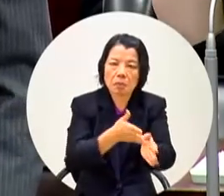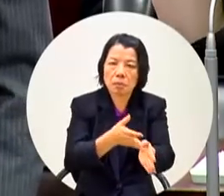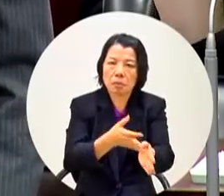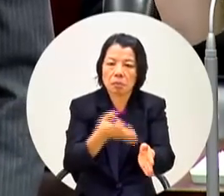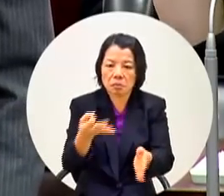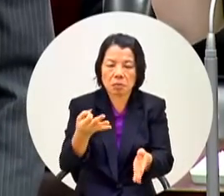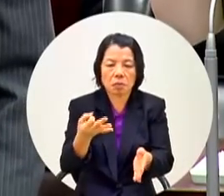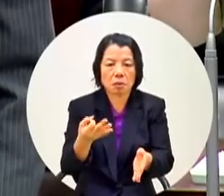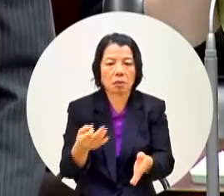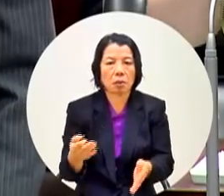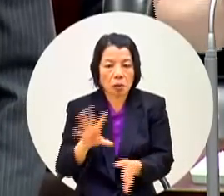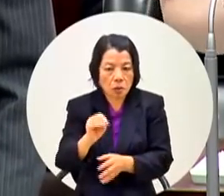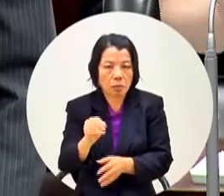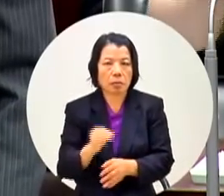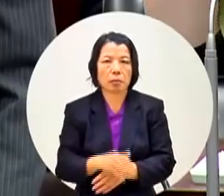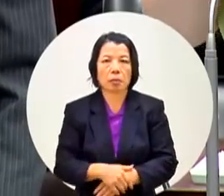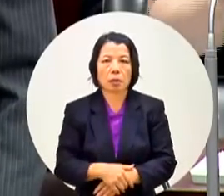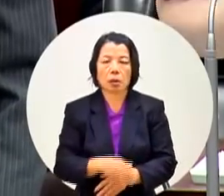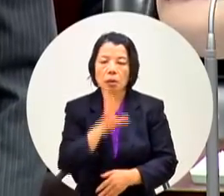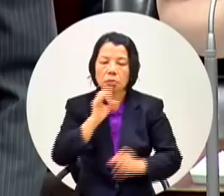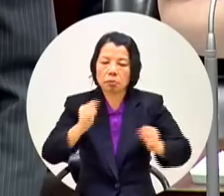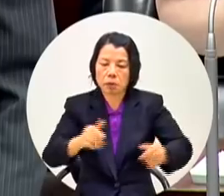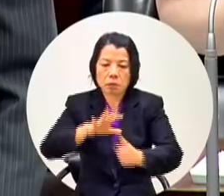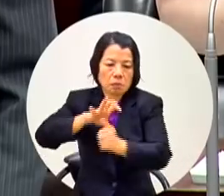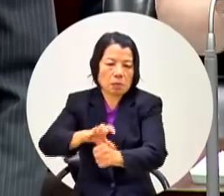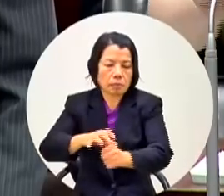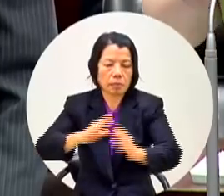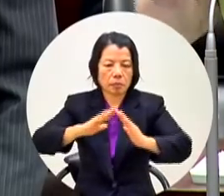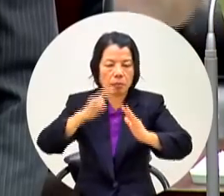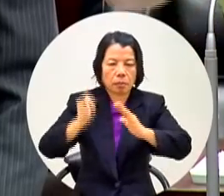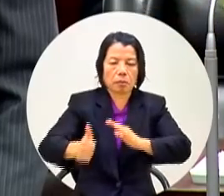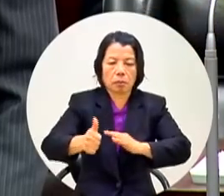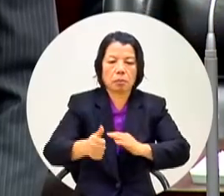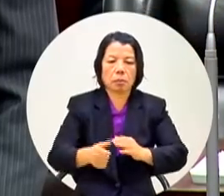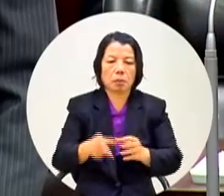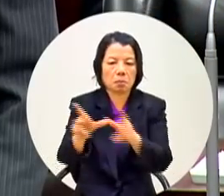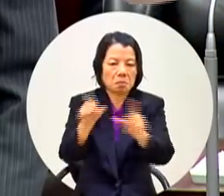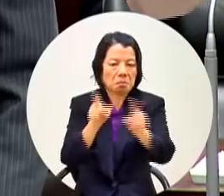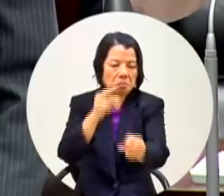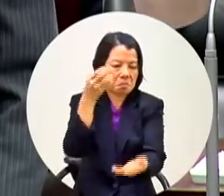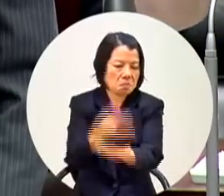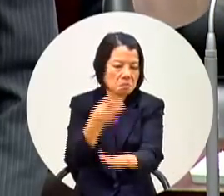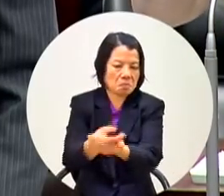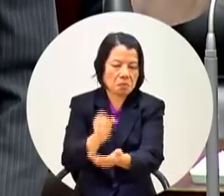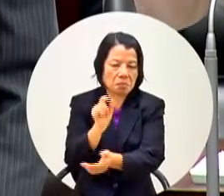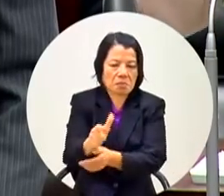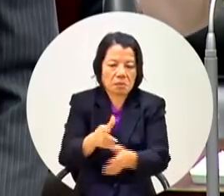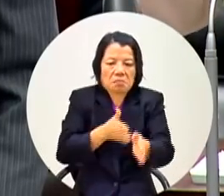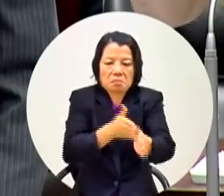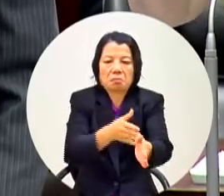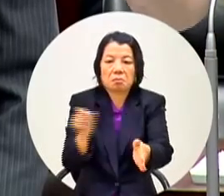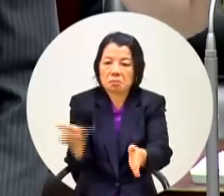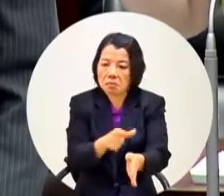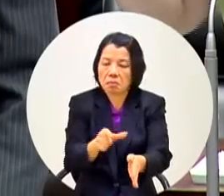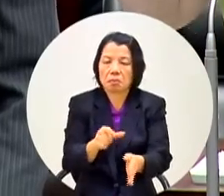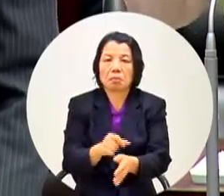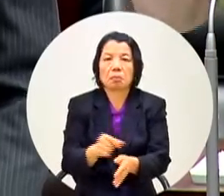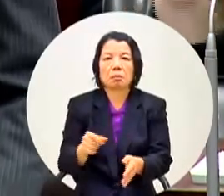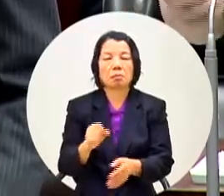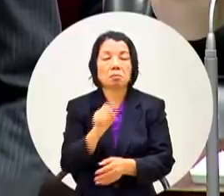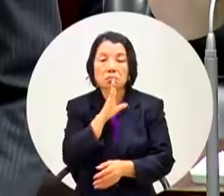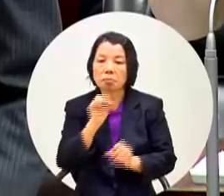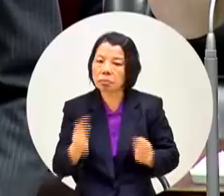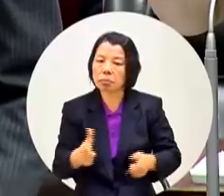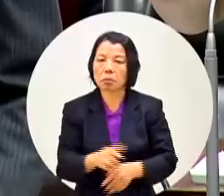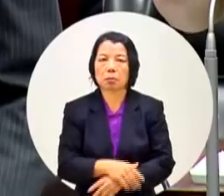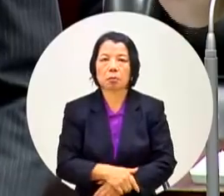韩市长来举债来买车厢？好，那这个是那时候节目所讨论的，我把它归